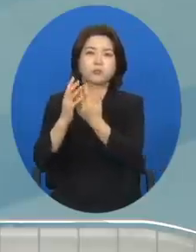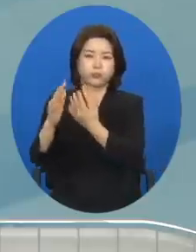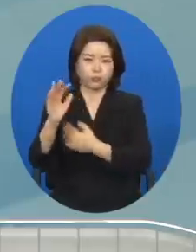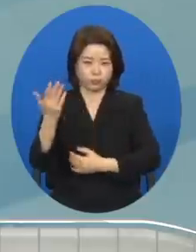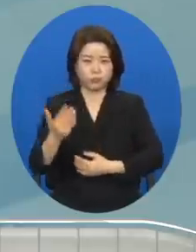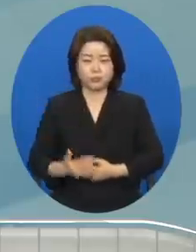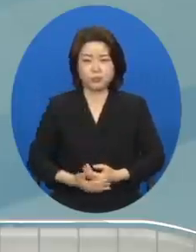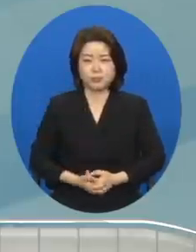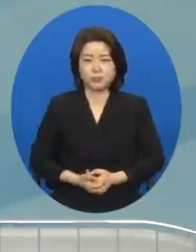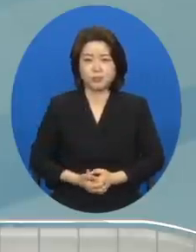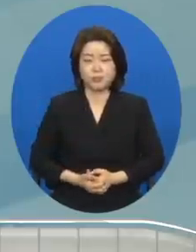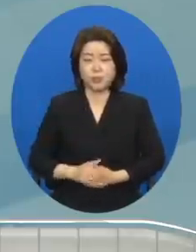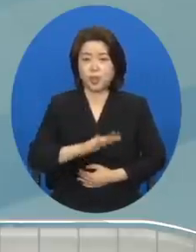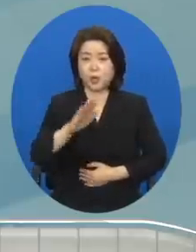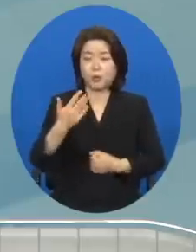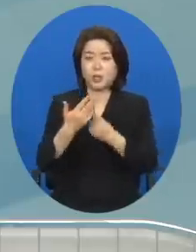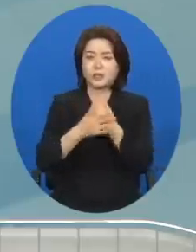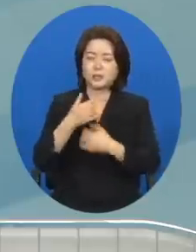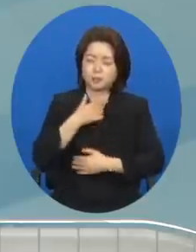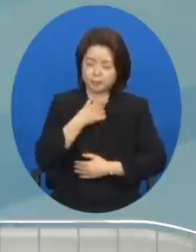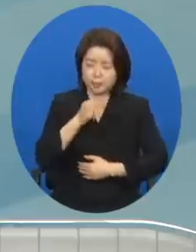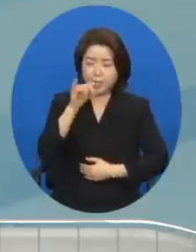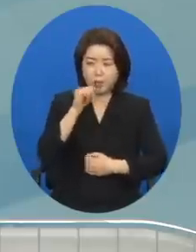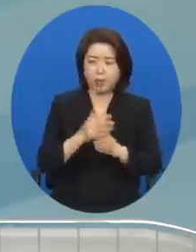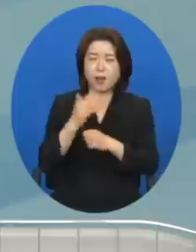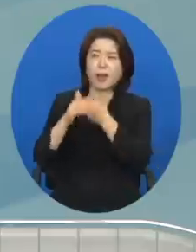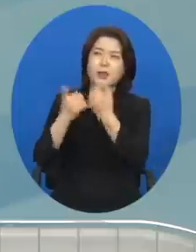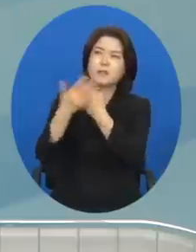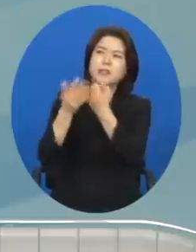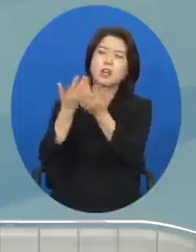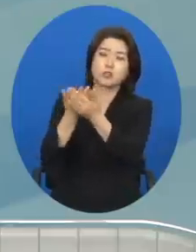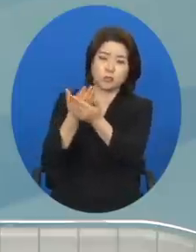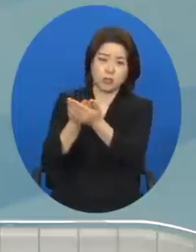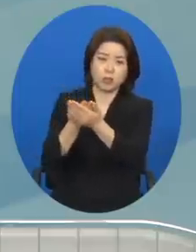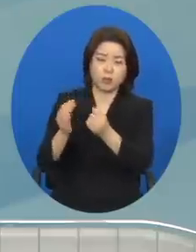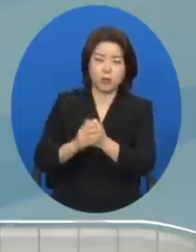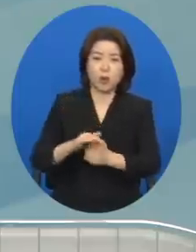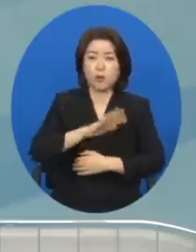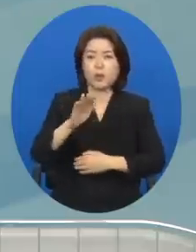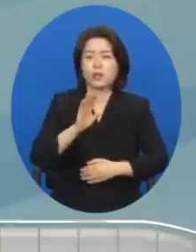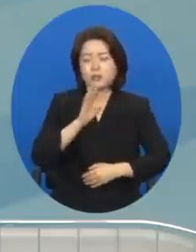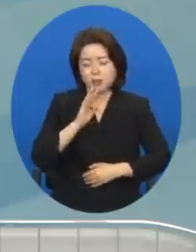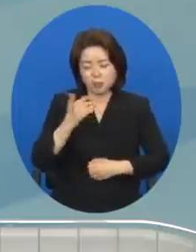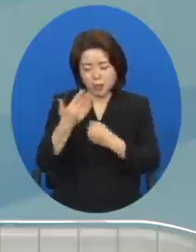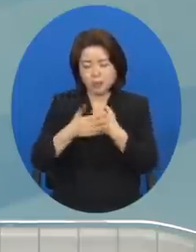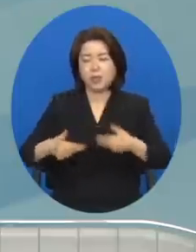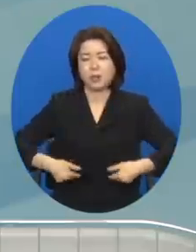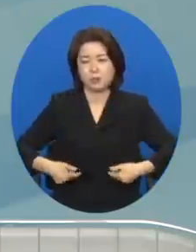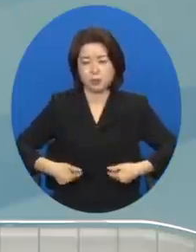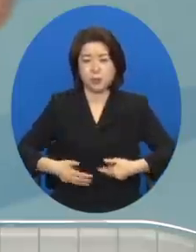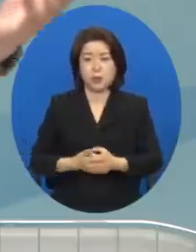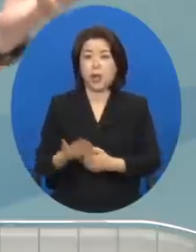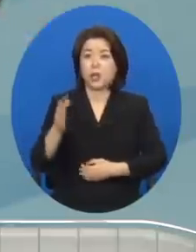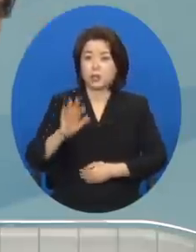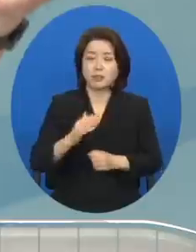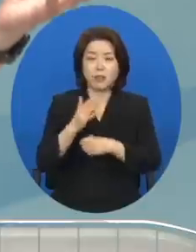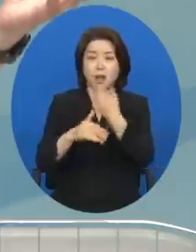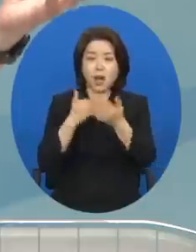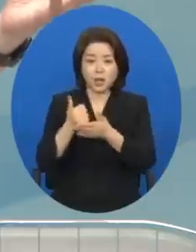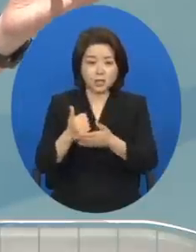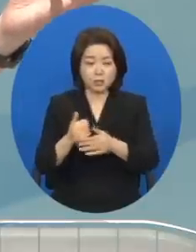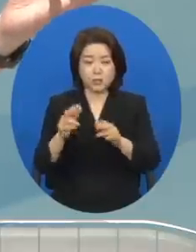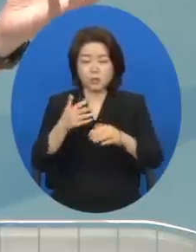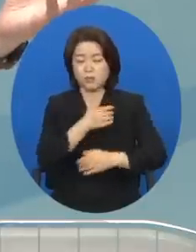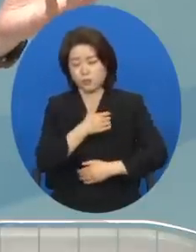우리는 은혜를 갈망합니다. 하나님 은혜를 주세요. 우리에겐 진짜 은혜가 필요해요. 그런데 하나님은 은혜가